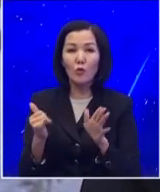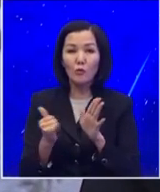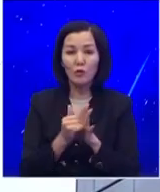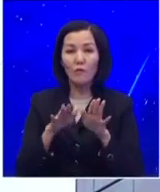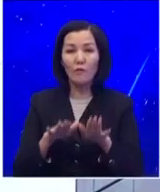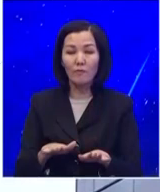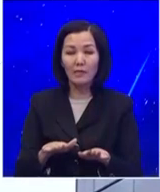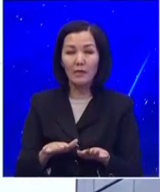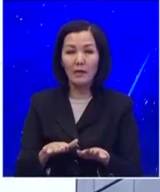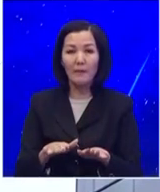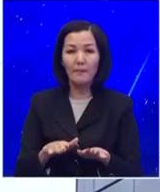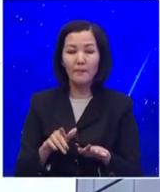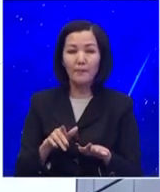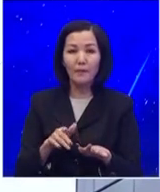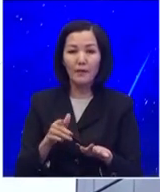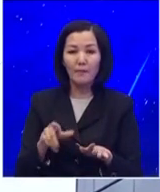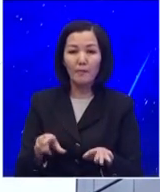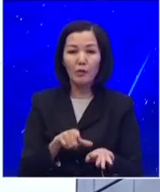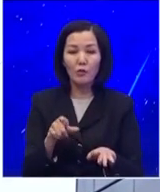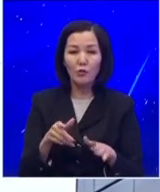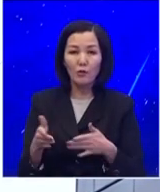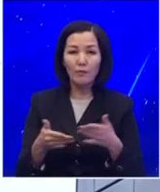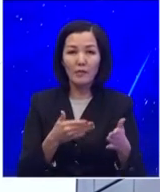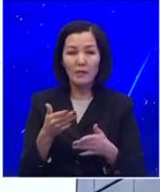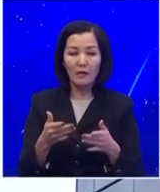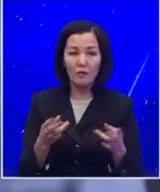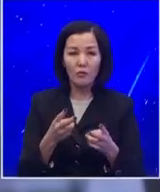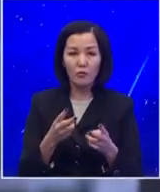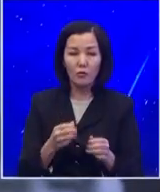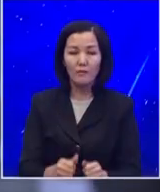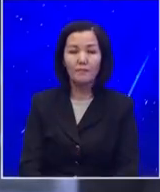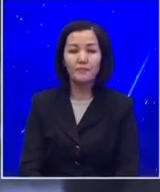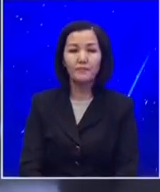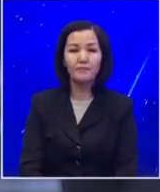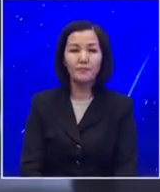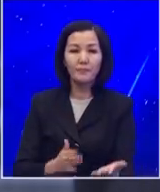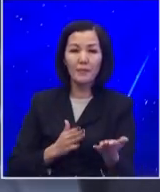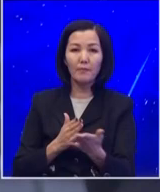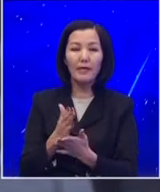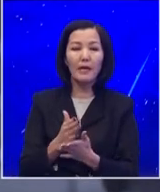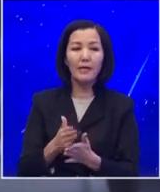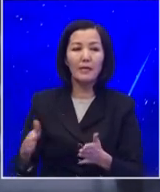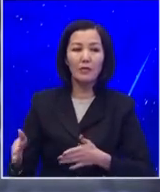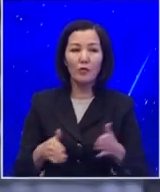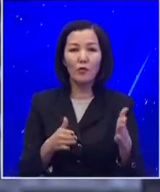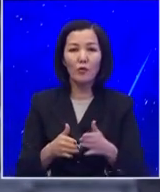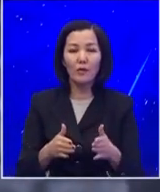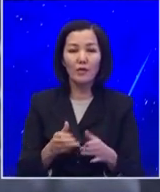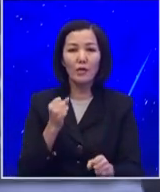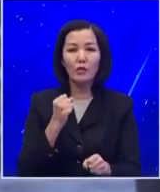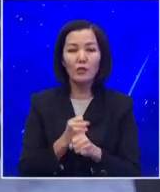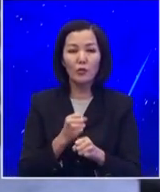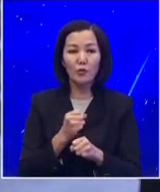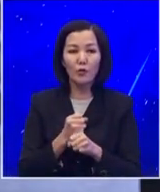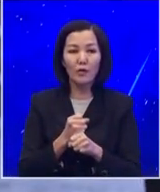местах по пешеходным переходам и на разрешающий сигнал светофора. Переходить дорогу следует строго по зебре, а при